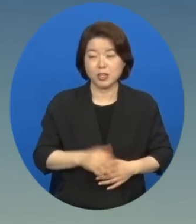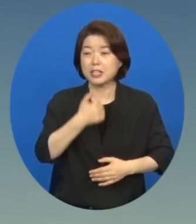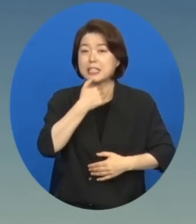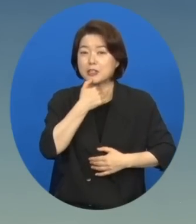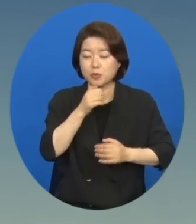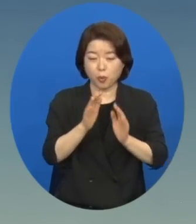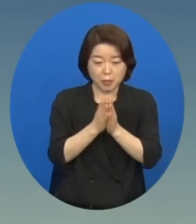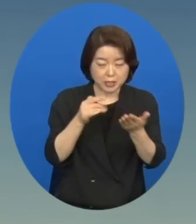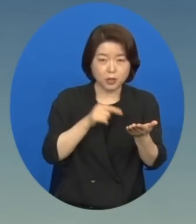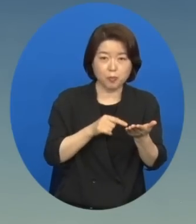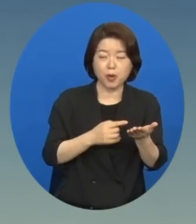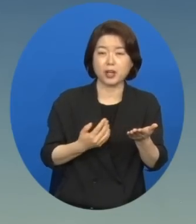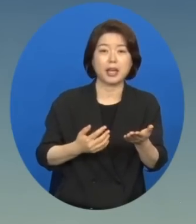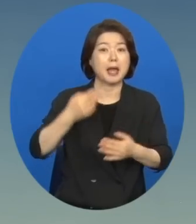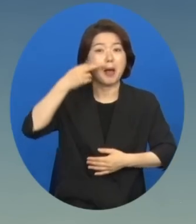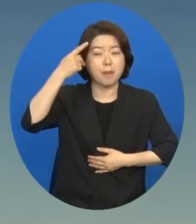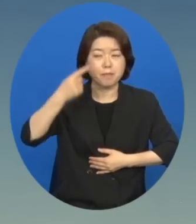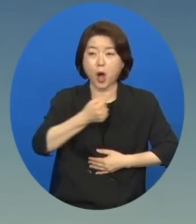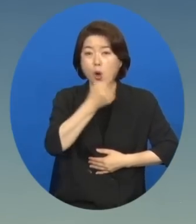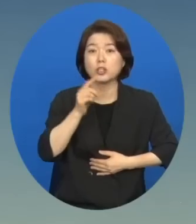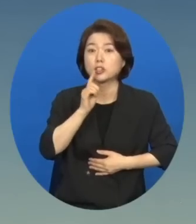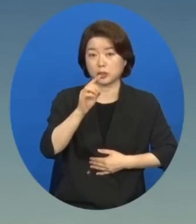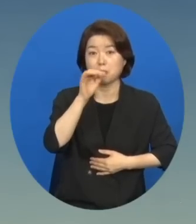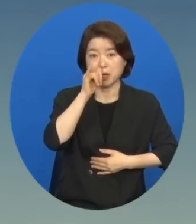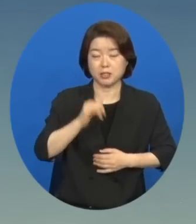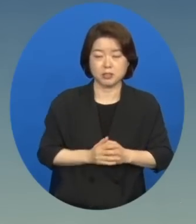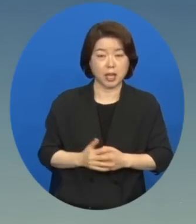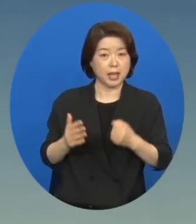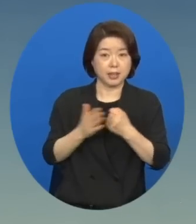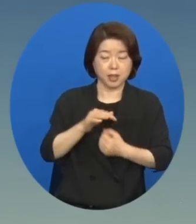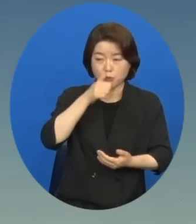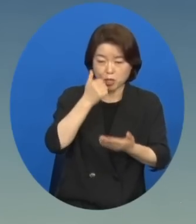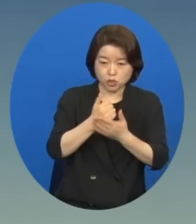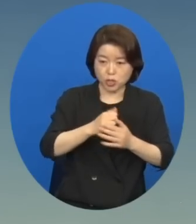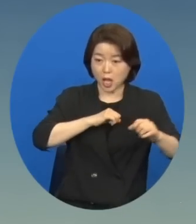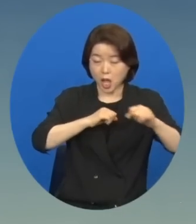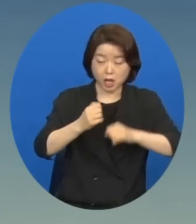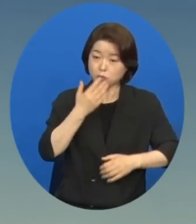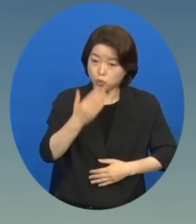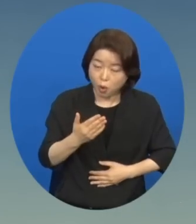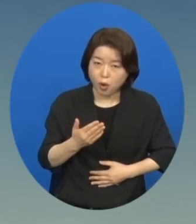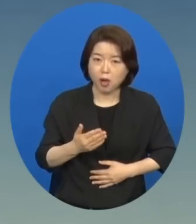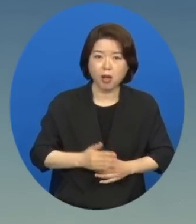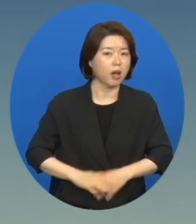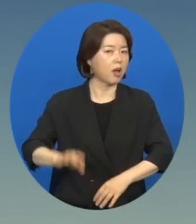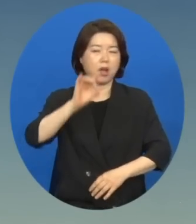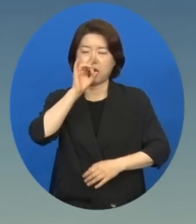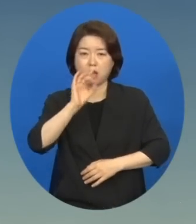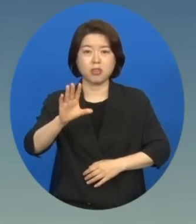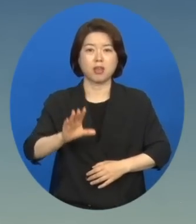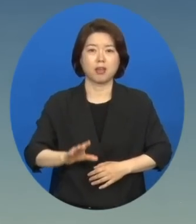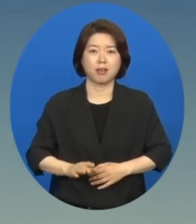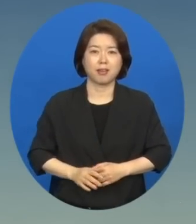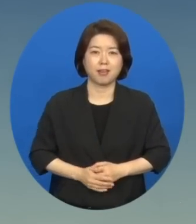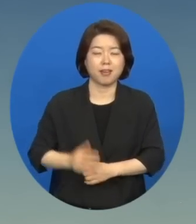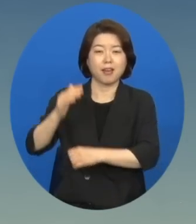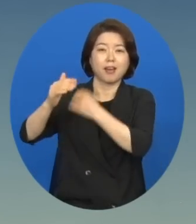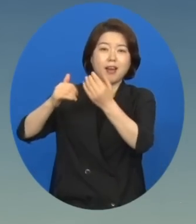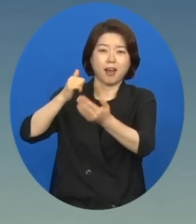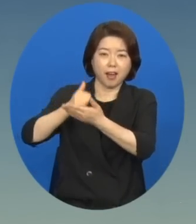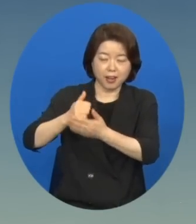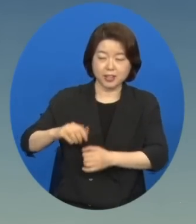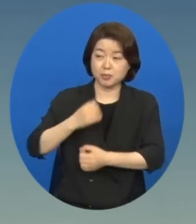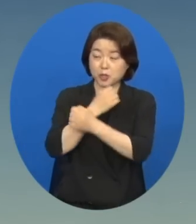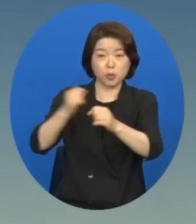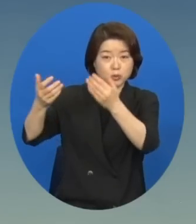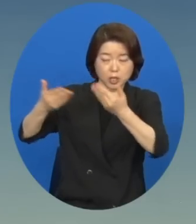로마서의 바울이 증언하는 증언이에요. 그러므로 죄를 지을 수 있느냐? 그럴 수 없느니라. 하나님이